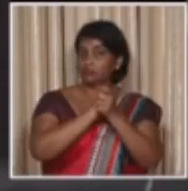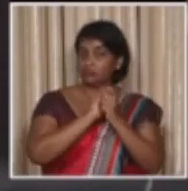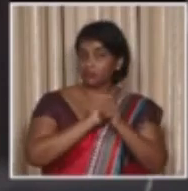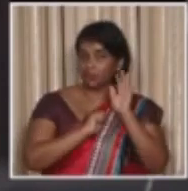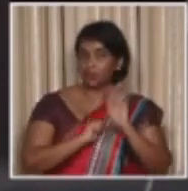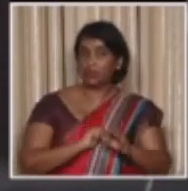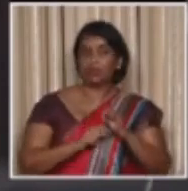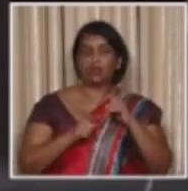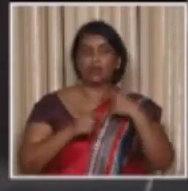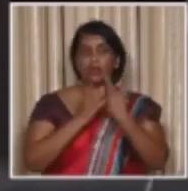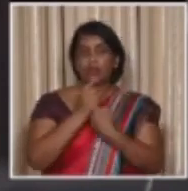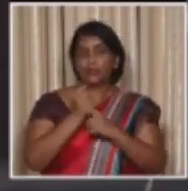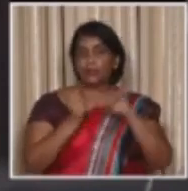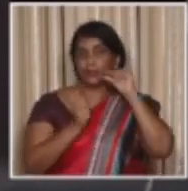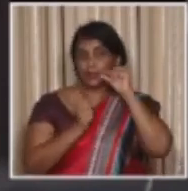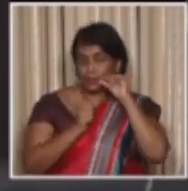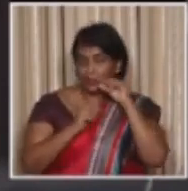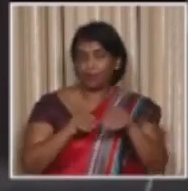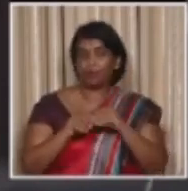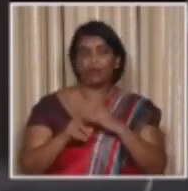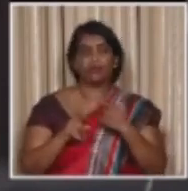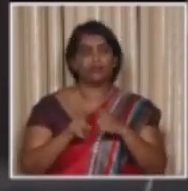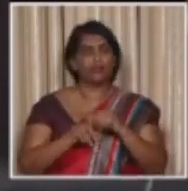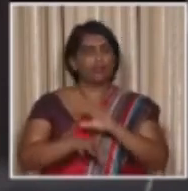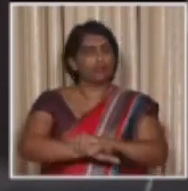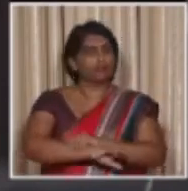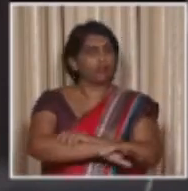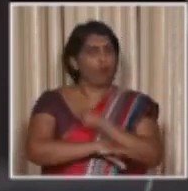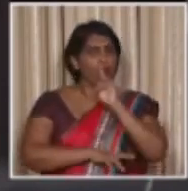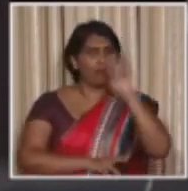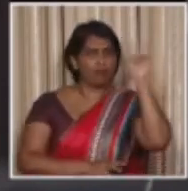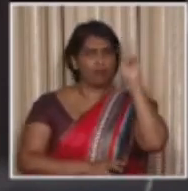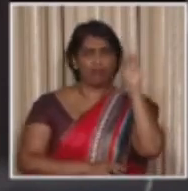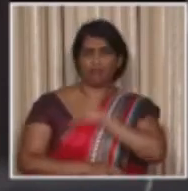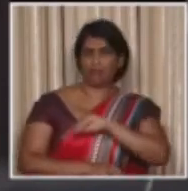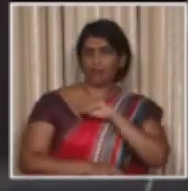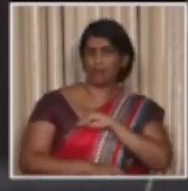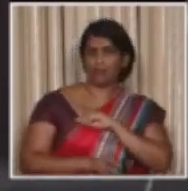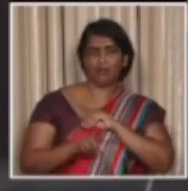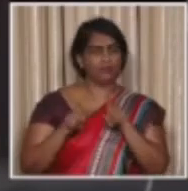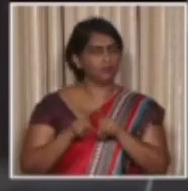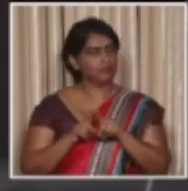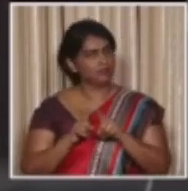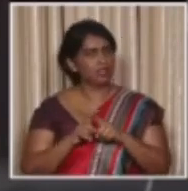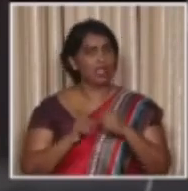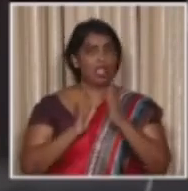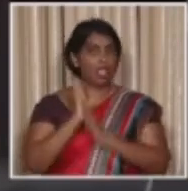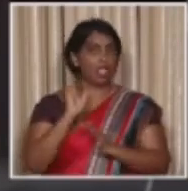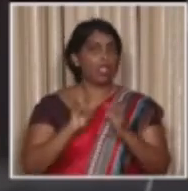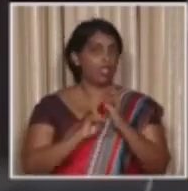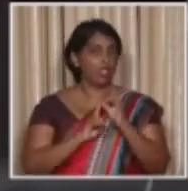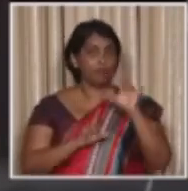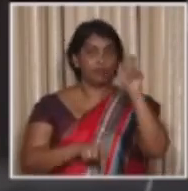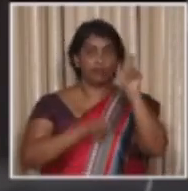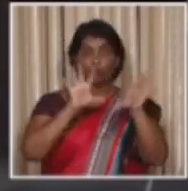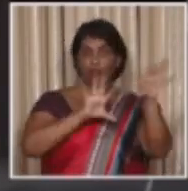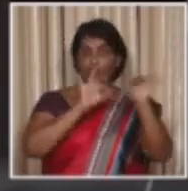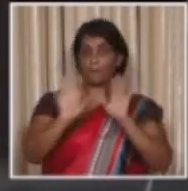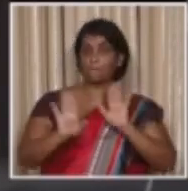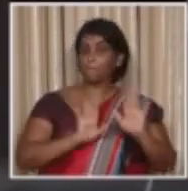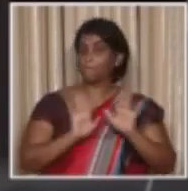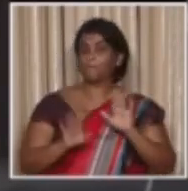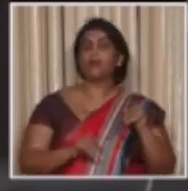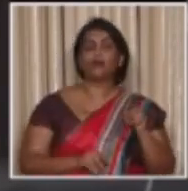තියෙන ගංජා වගාවත් එහෙම නැත්නම් සම්භාෂණ තුලින් ගණිකා වෘත්තියත් එහෙම නැත්නම් ඇමතිවරයා විසින් නිලධාරීන් පාලනය